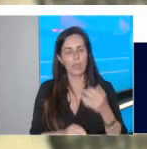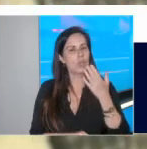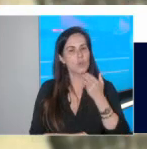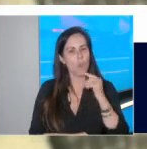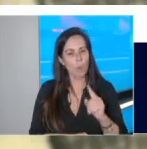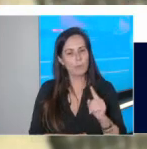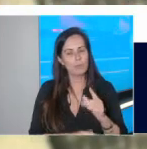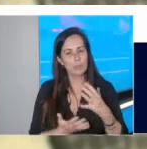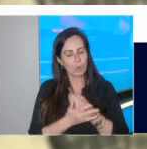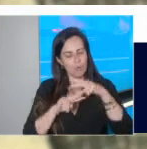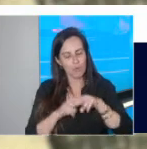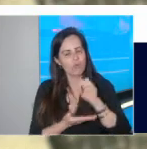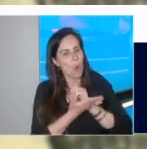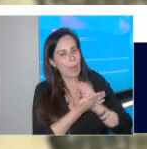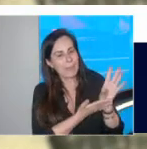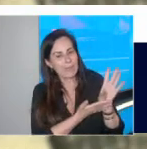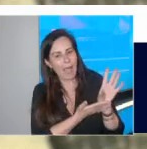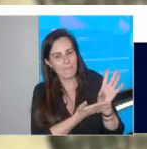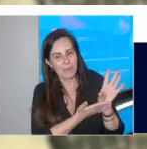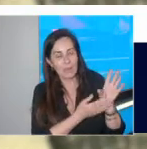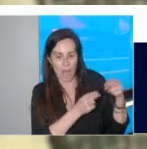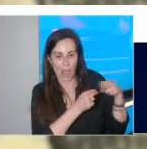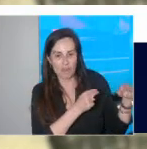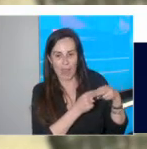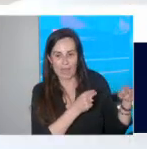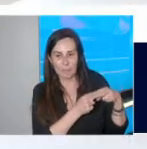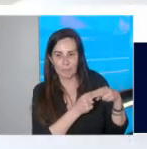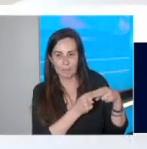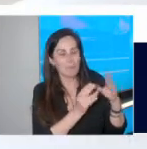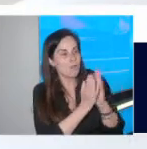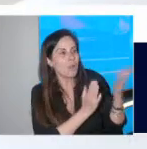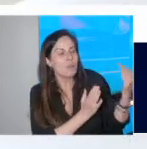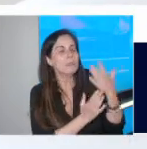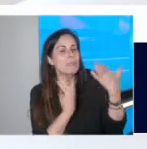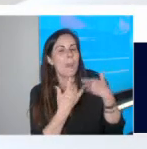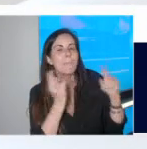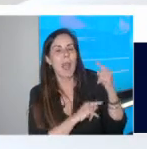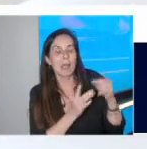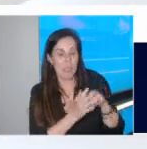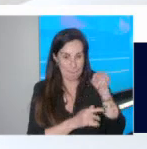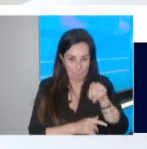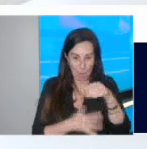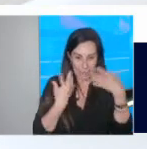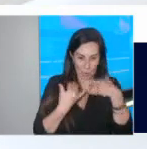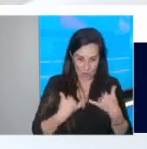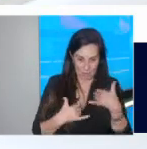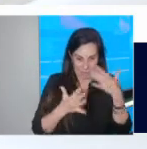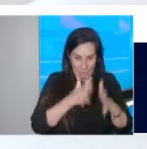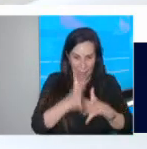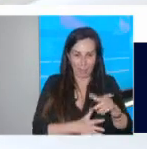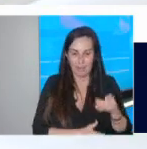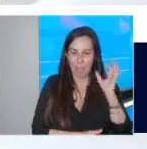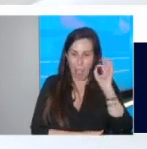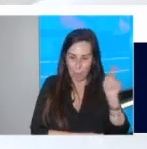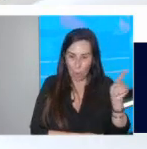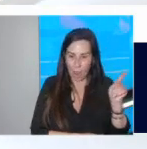היהודים ששרדו, שולחים מכתב לשכנים ומבקשים דיווח. במקרה הספציפי הזה,